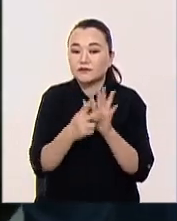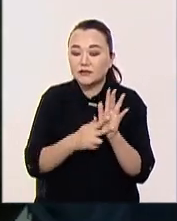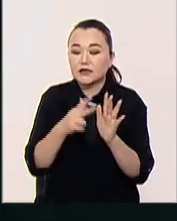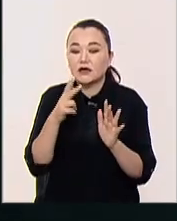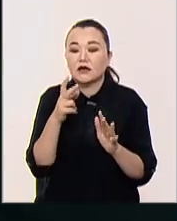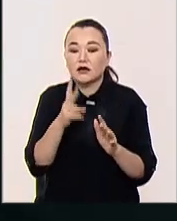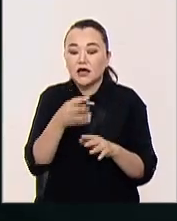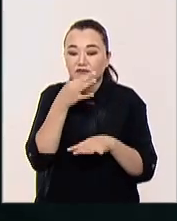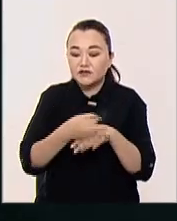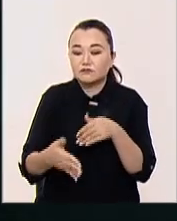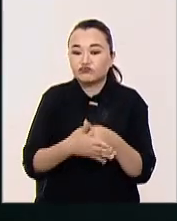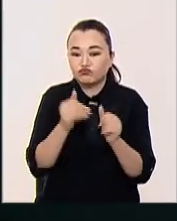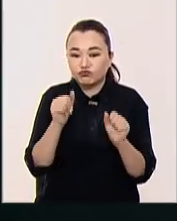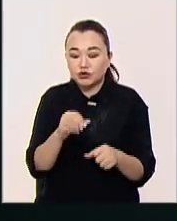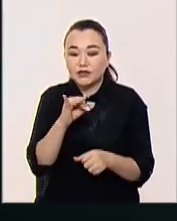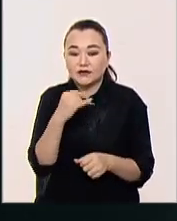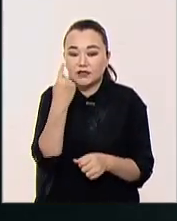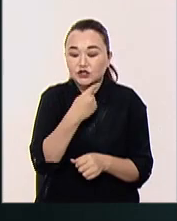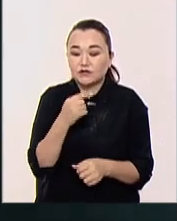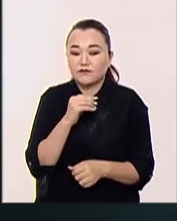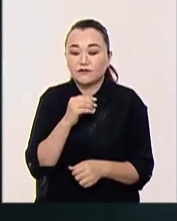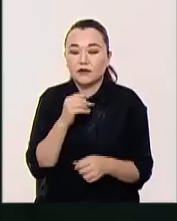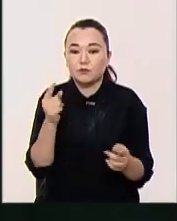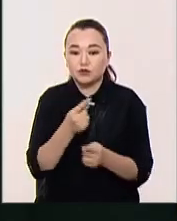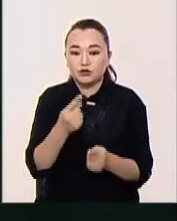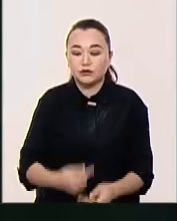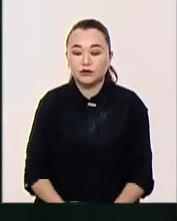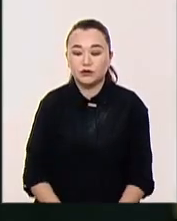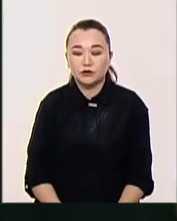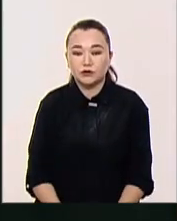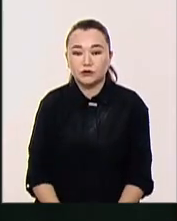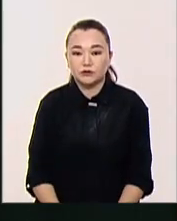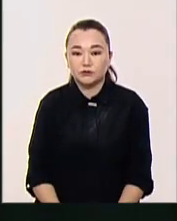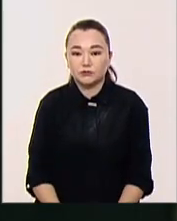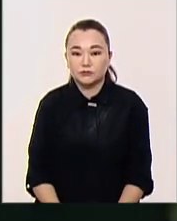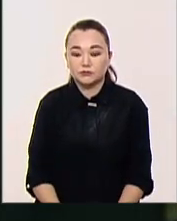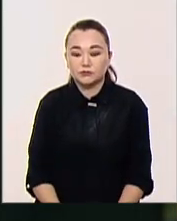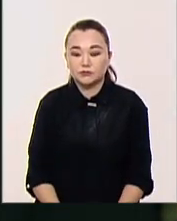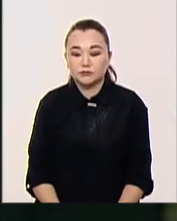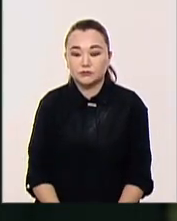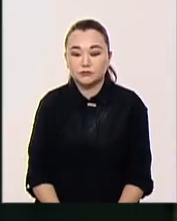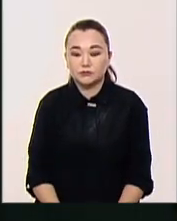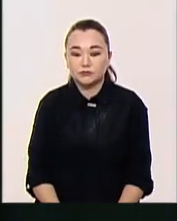к ответственности могут привлечь и физических лиц. Динара Нургалиева, Нуркен Токмурзин, Информбюро, Астана.